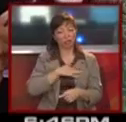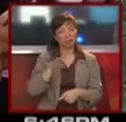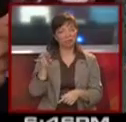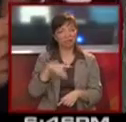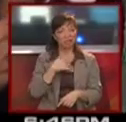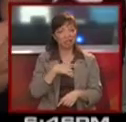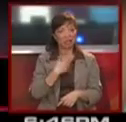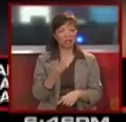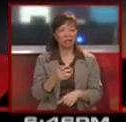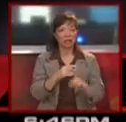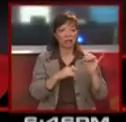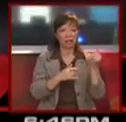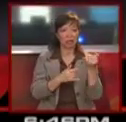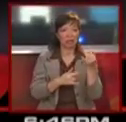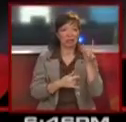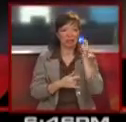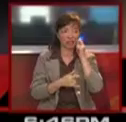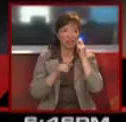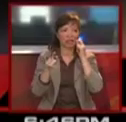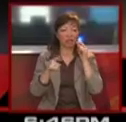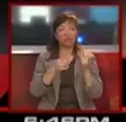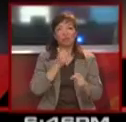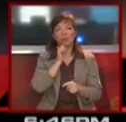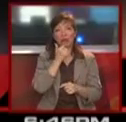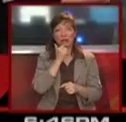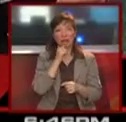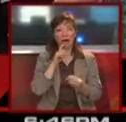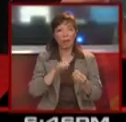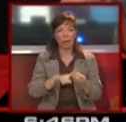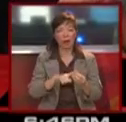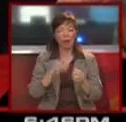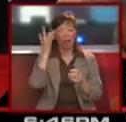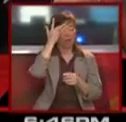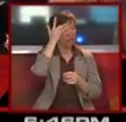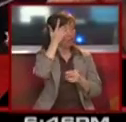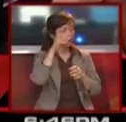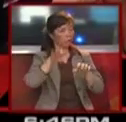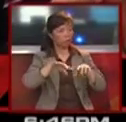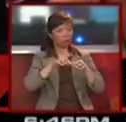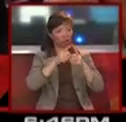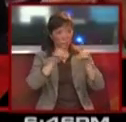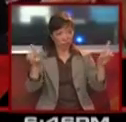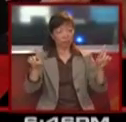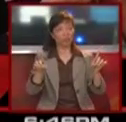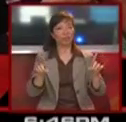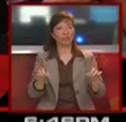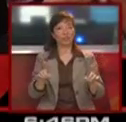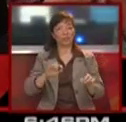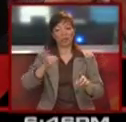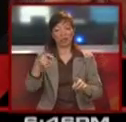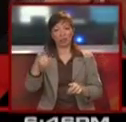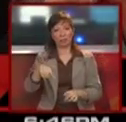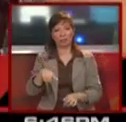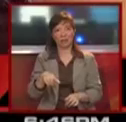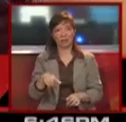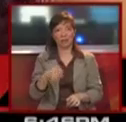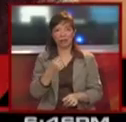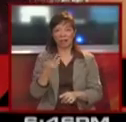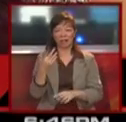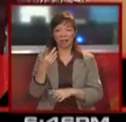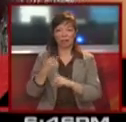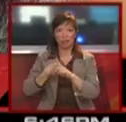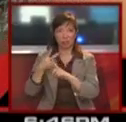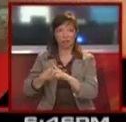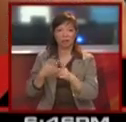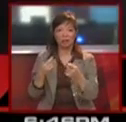Si Janine naman, aminadong may pagkakamali siya sa very publicized breakup nila ni JP Santos. Ilang buwan ang nakaraan.